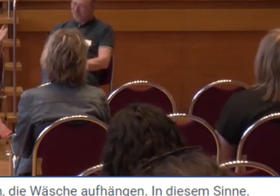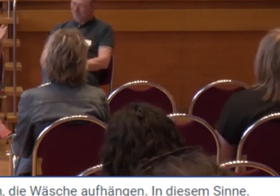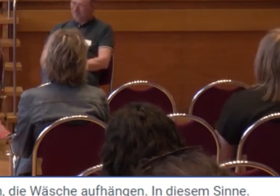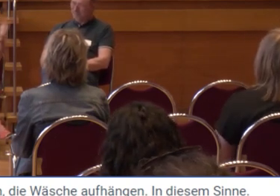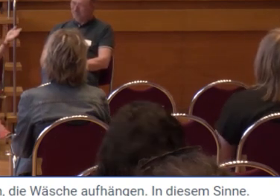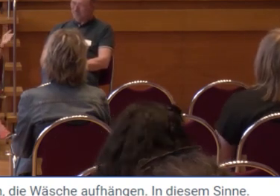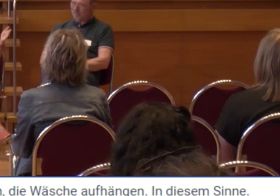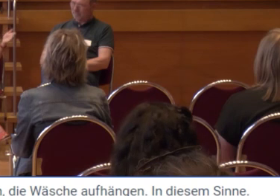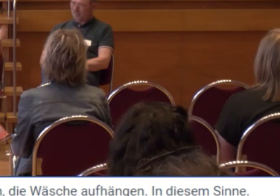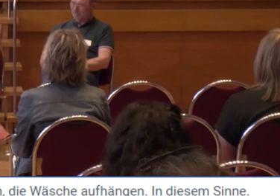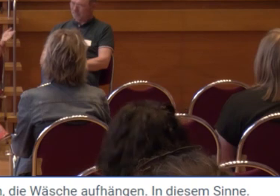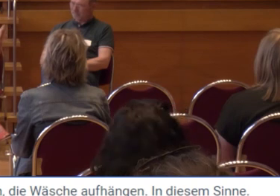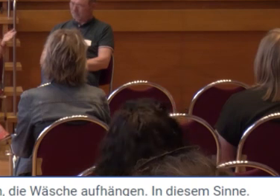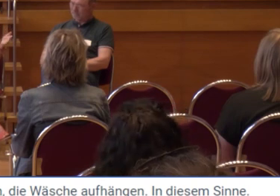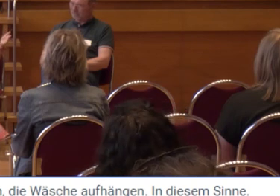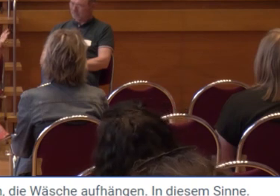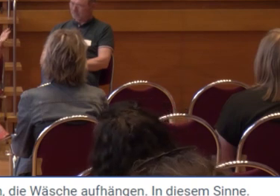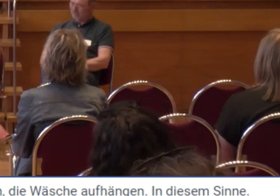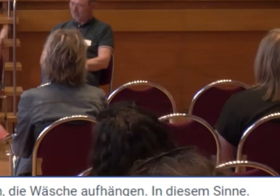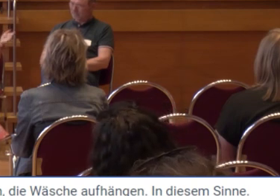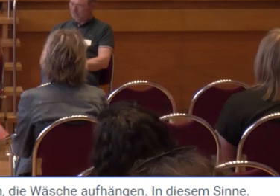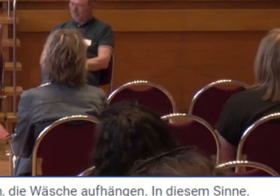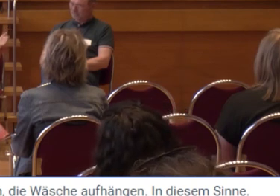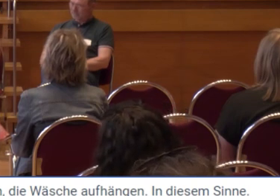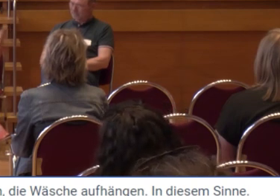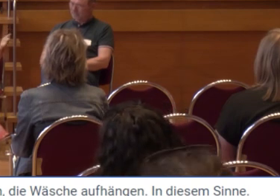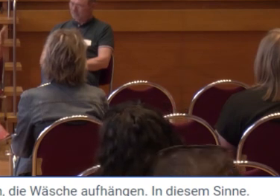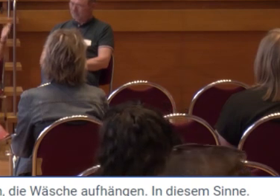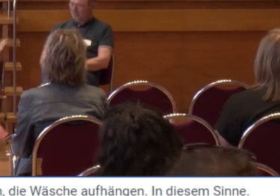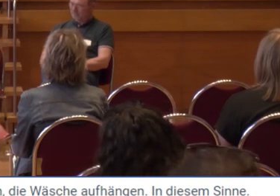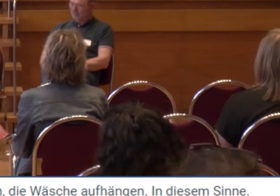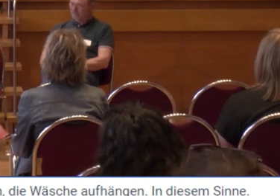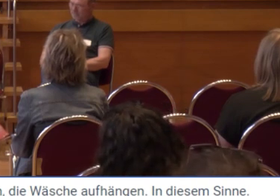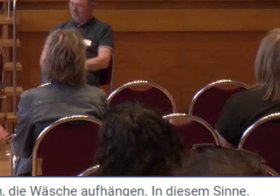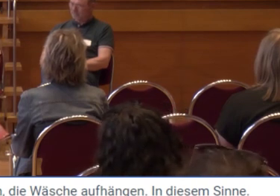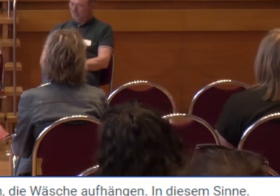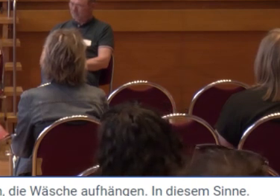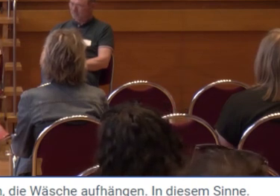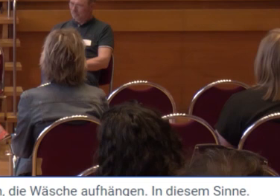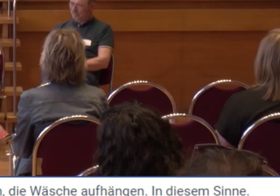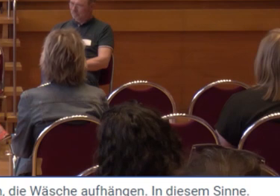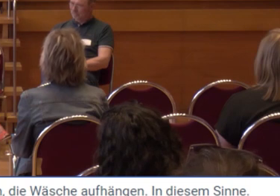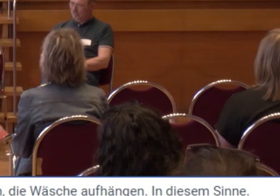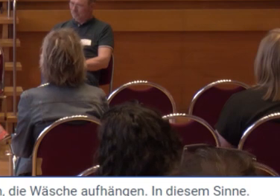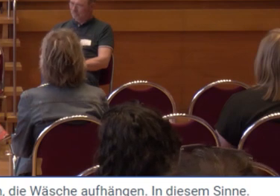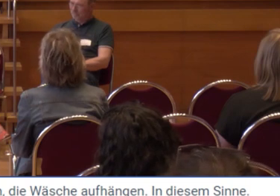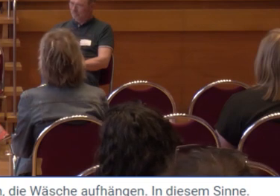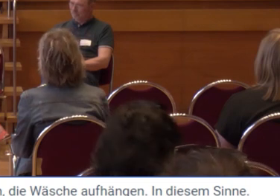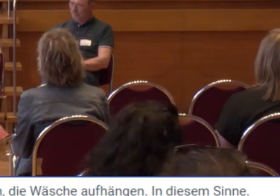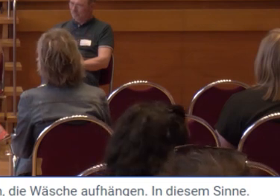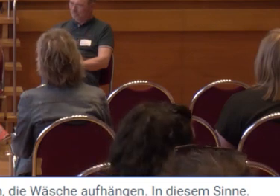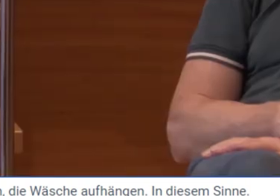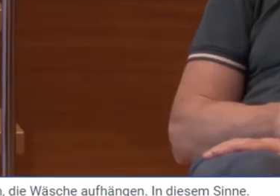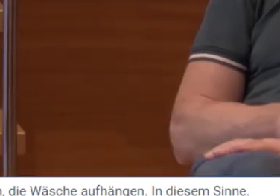kurz dazu sagen wir kennen ich kenne den Einzelfall nicht und ich glaube es ist auch hier schwierig Einzelfälle zu diskutieren ne